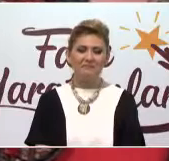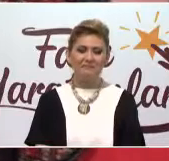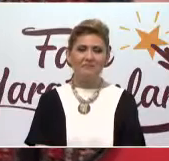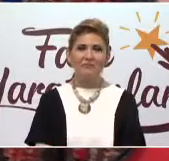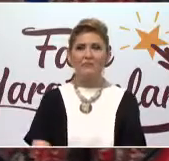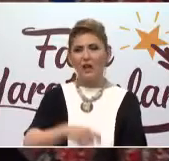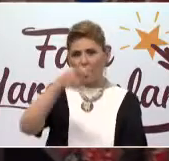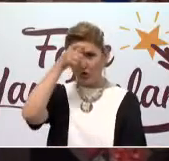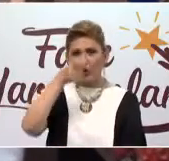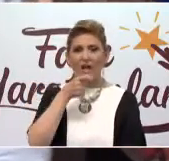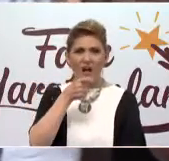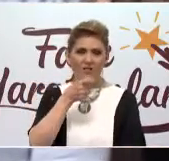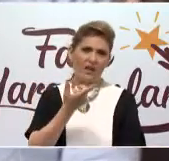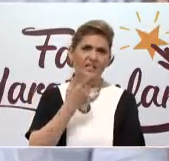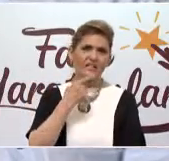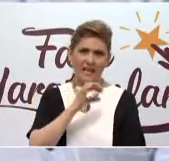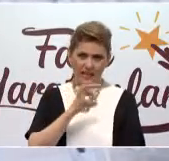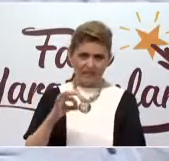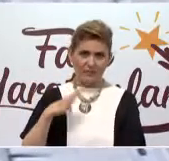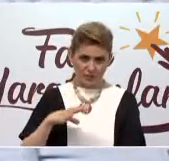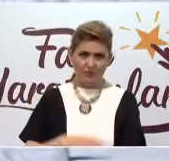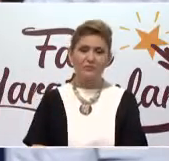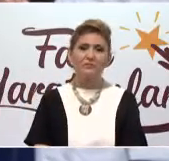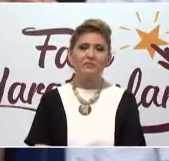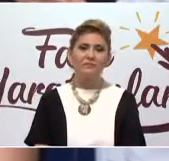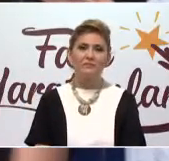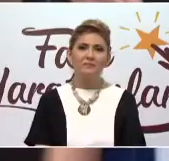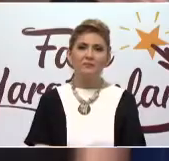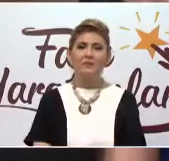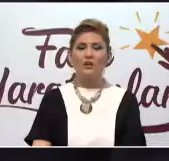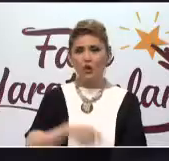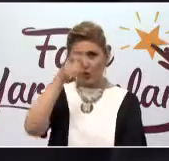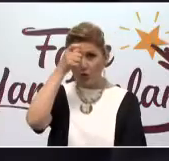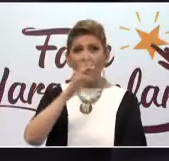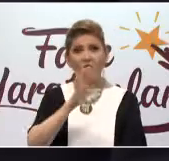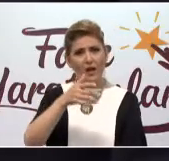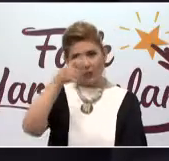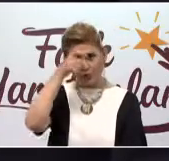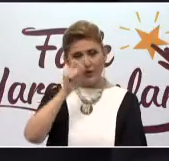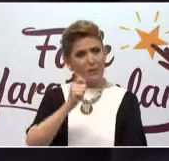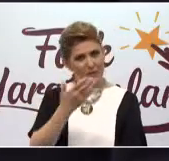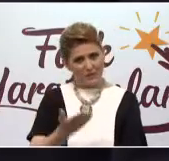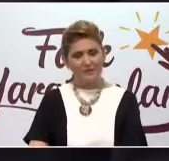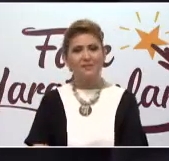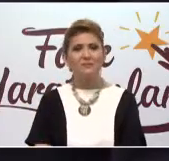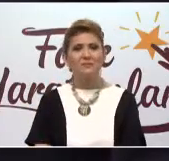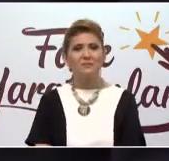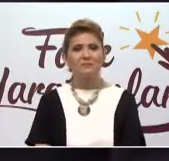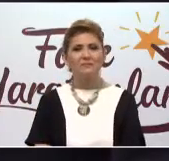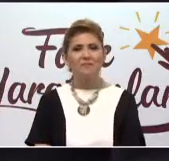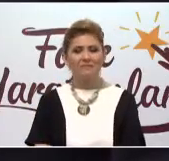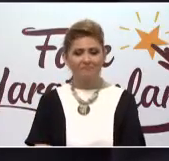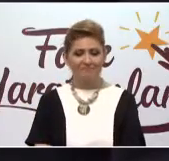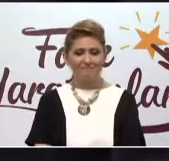Türk kahvesi sipariş edelim, evet. Sade bir tane evet. Türk kahvesi. Türk veya Türk yapabiliriz, değişiyor. Evet.